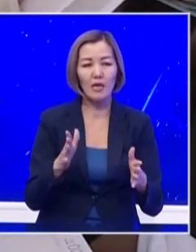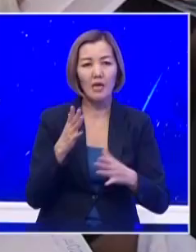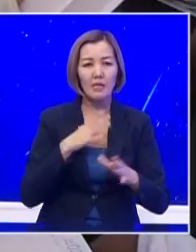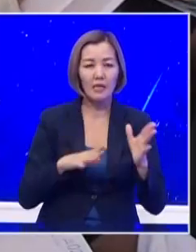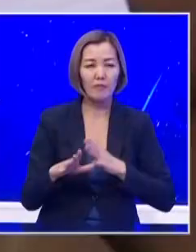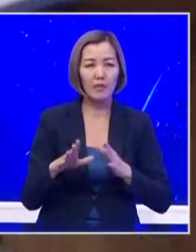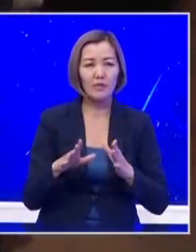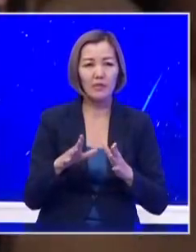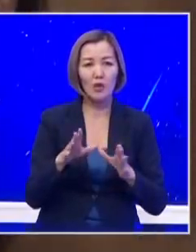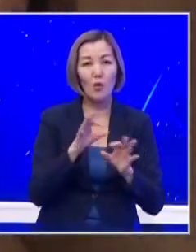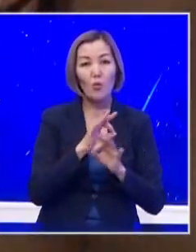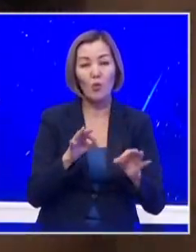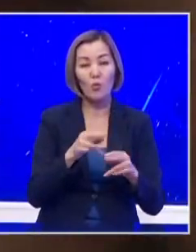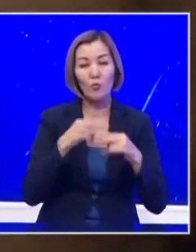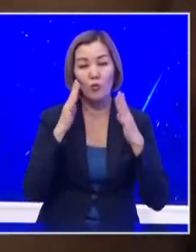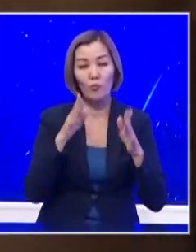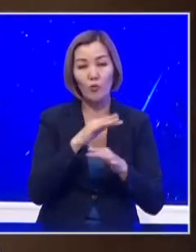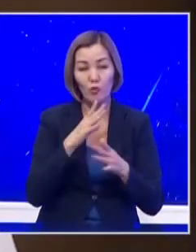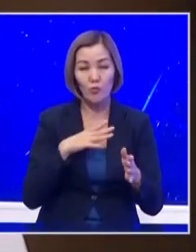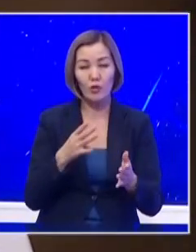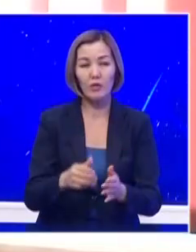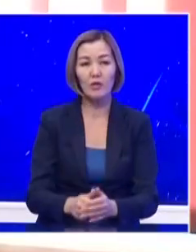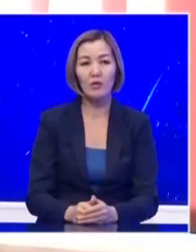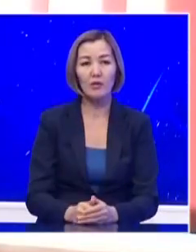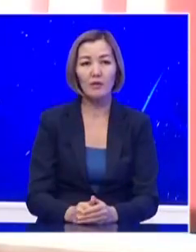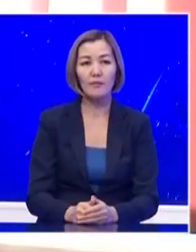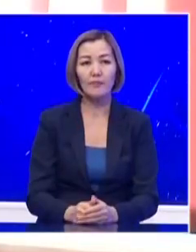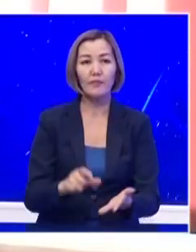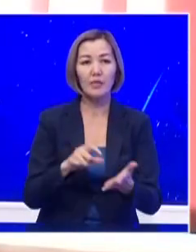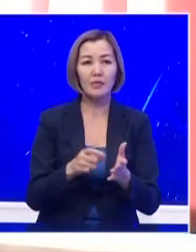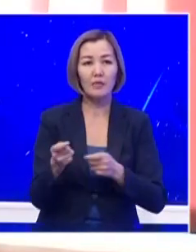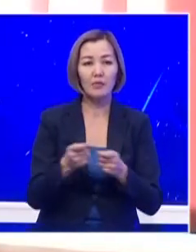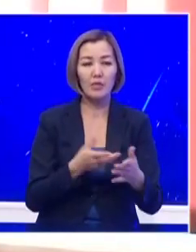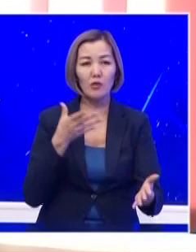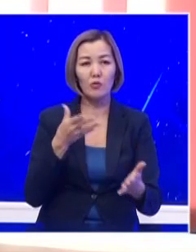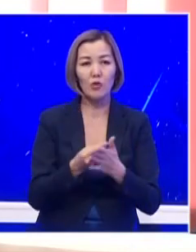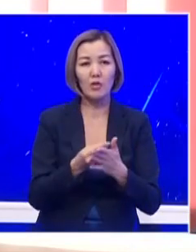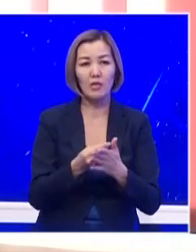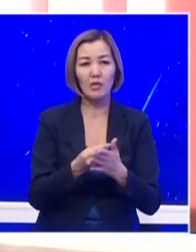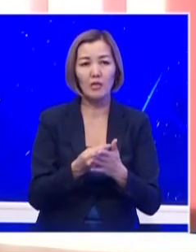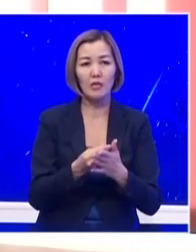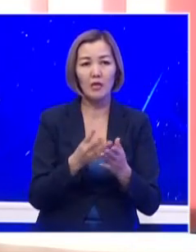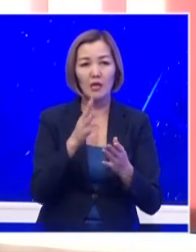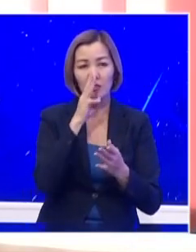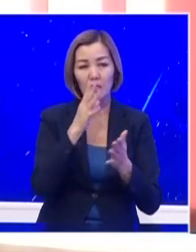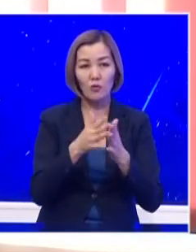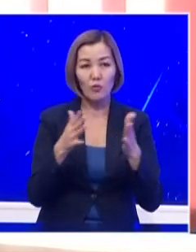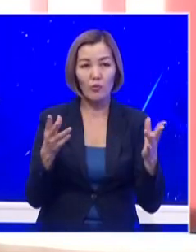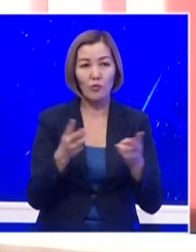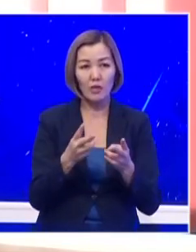оқу үлгеріміне көптеп көңіл бөледі дейді министр. Сынып жетекшілікке төленетін ақшаның көлемін көтеру керек.